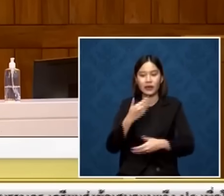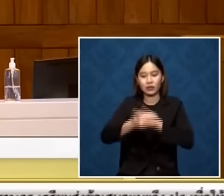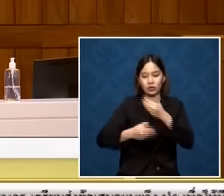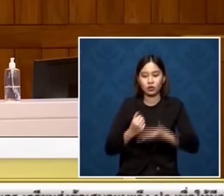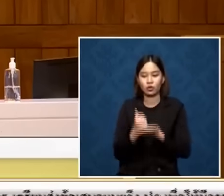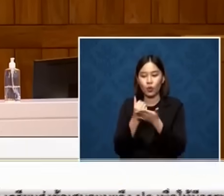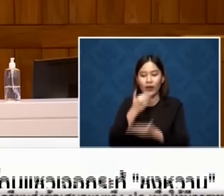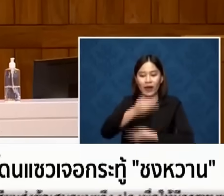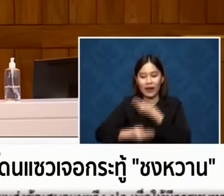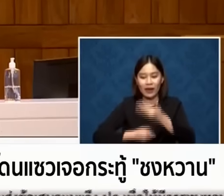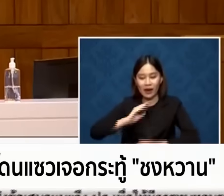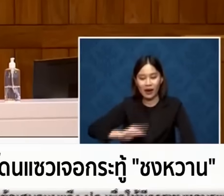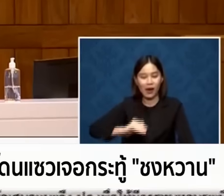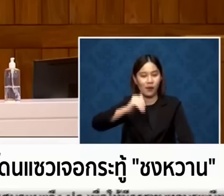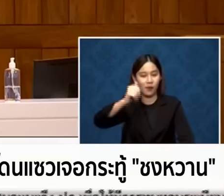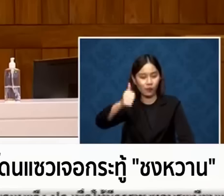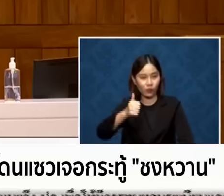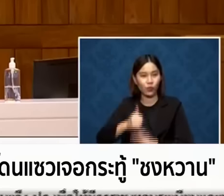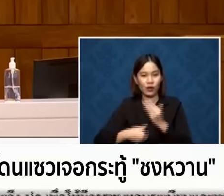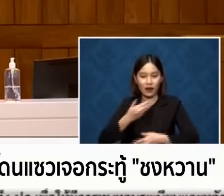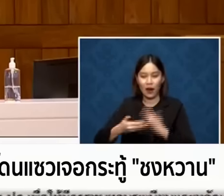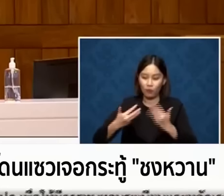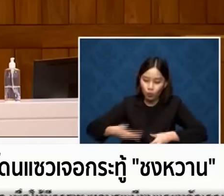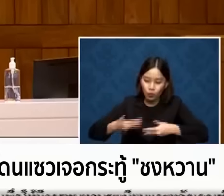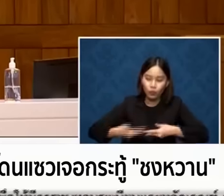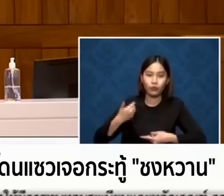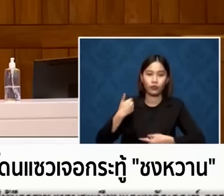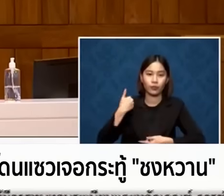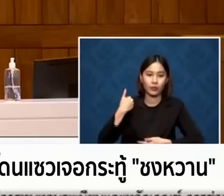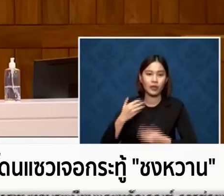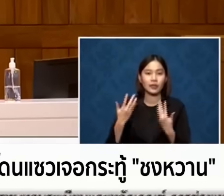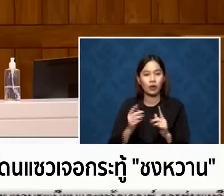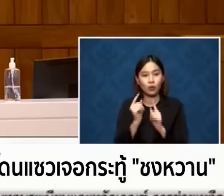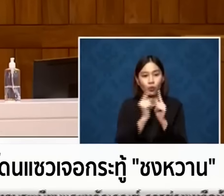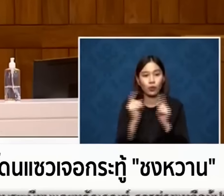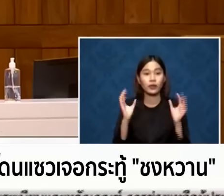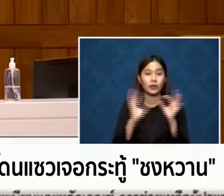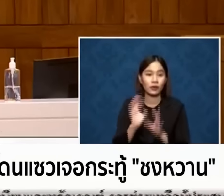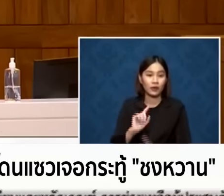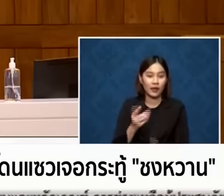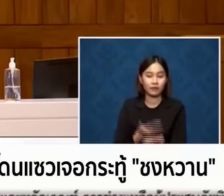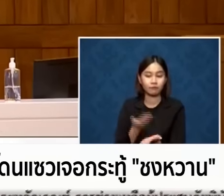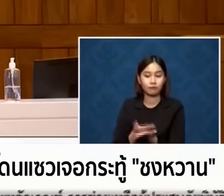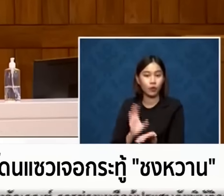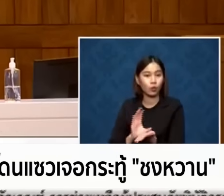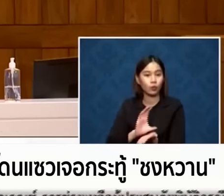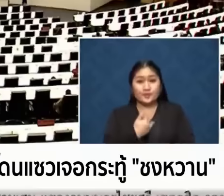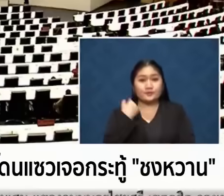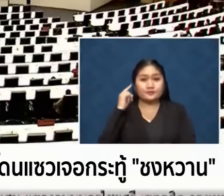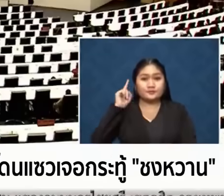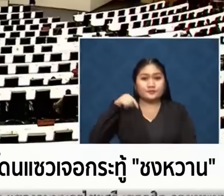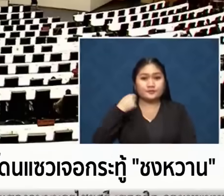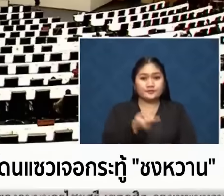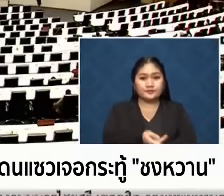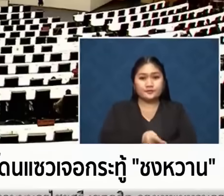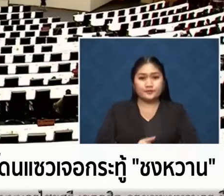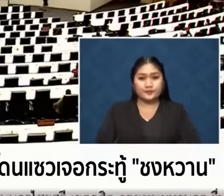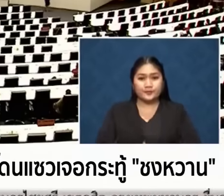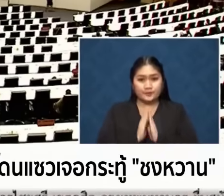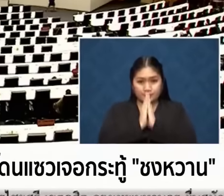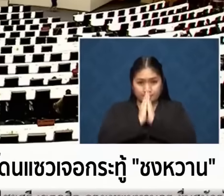กุมผู้ที่กระทำผิดกฎหมายในต่างประเทศมาดำเนินการที่ผ่านมาก็ได้มีการตั้งชุดแล้วก็ทีมที่ติดตามแก้